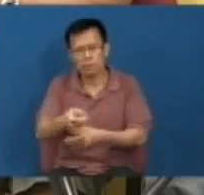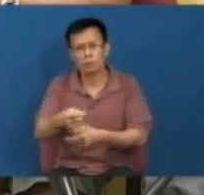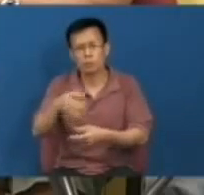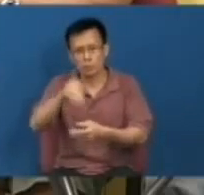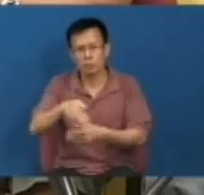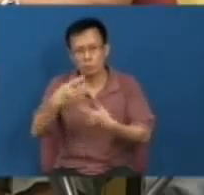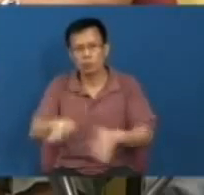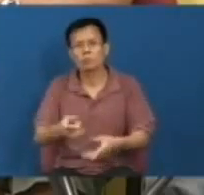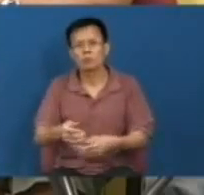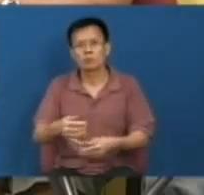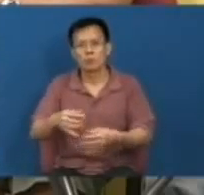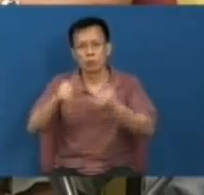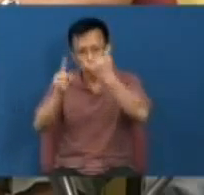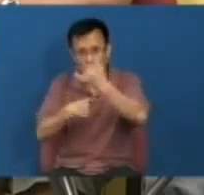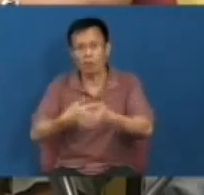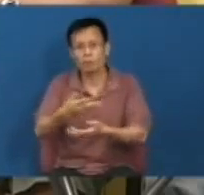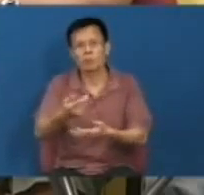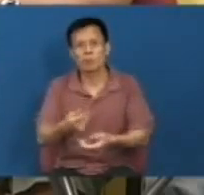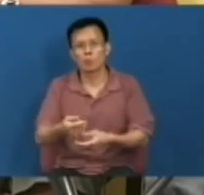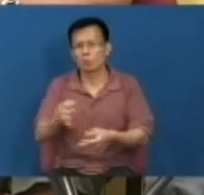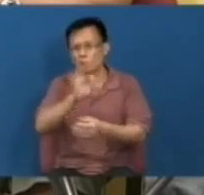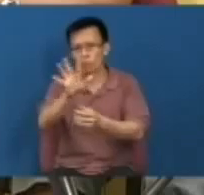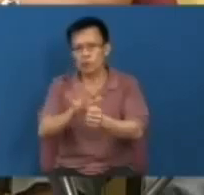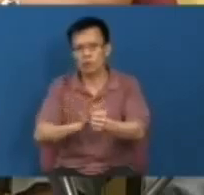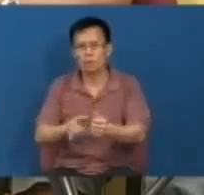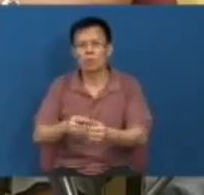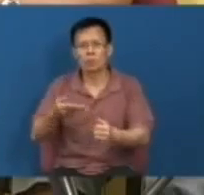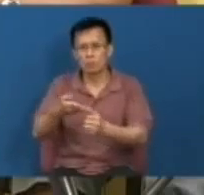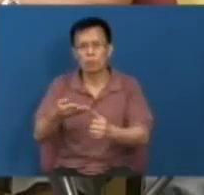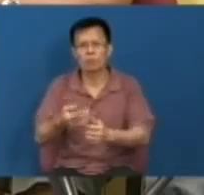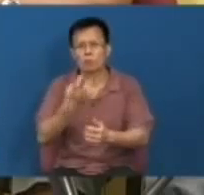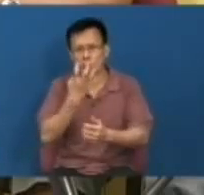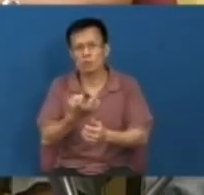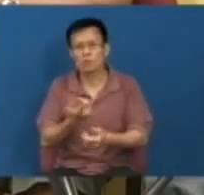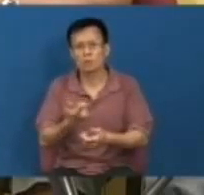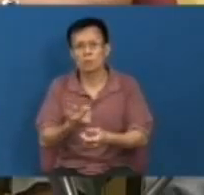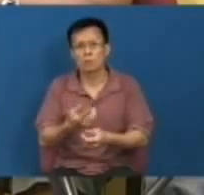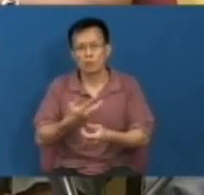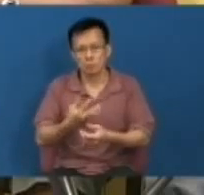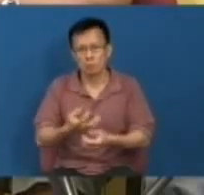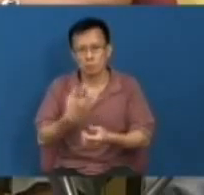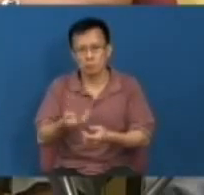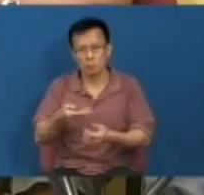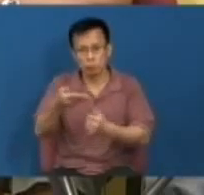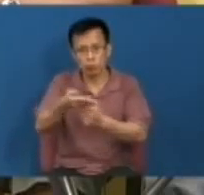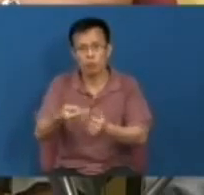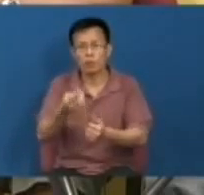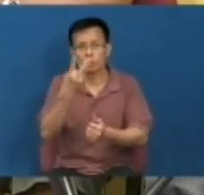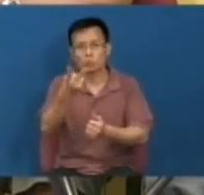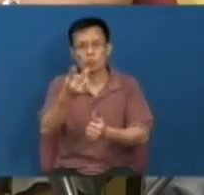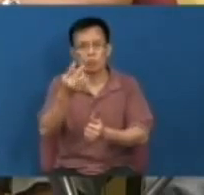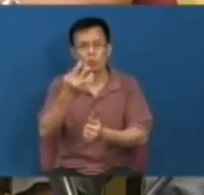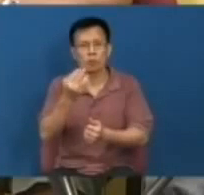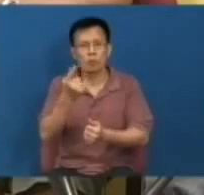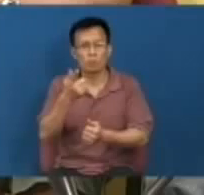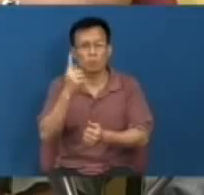嘅，但係就完全冇影響你賠償嗰個損失嘅。咁呢嚿錢咧就係賠俾你兩母女嘅啫，另外一嚿錢就賠俾業主嘅，完全冇